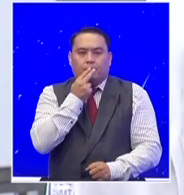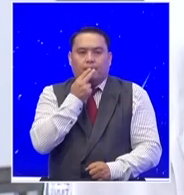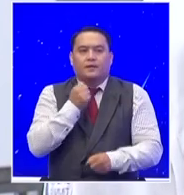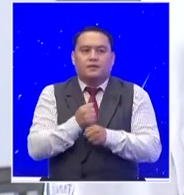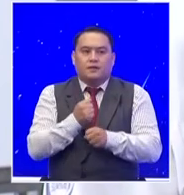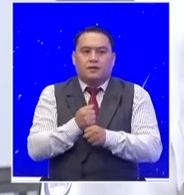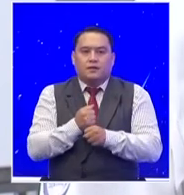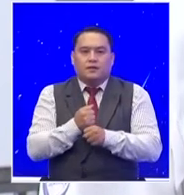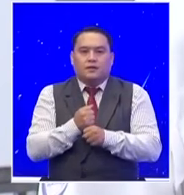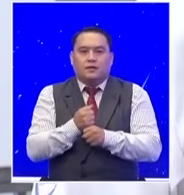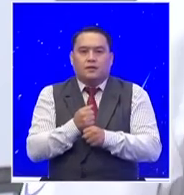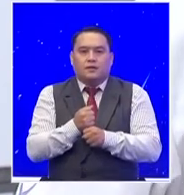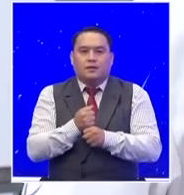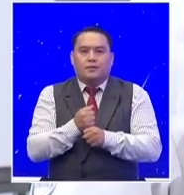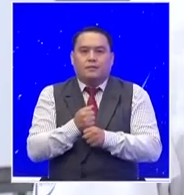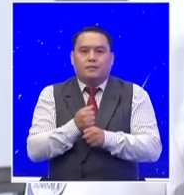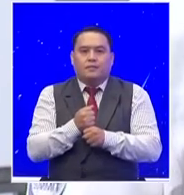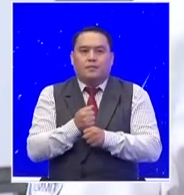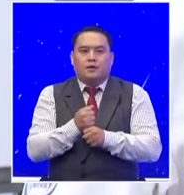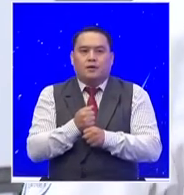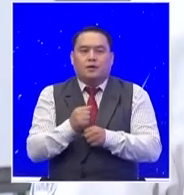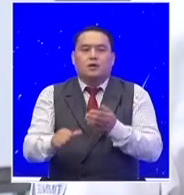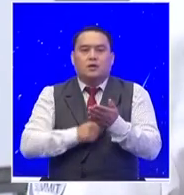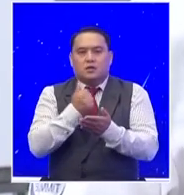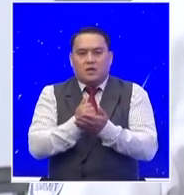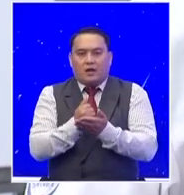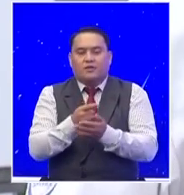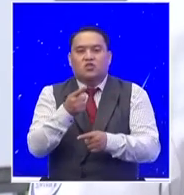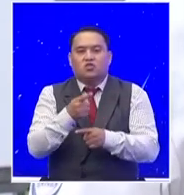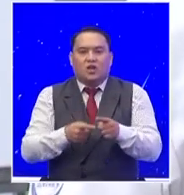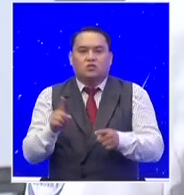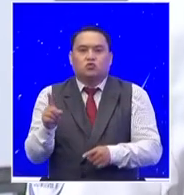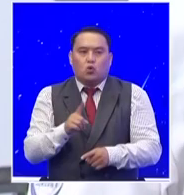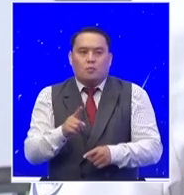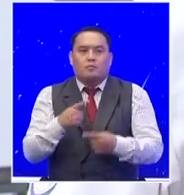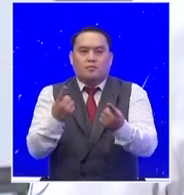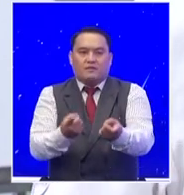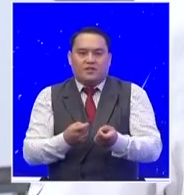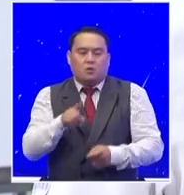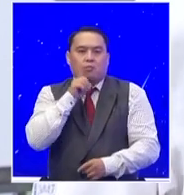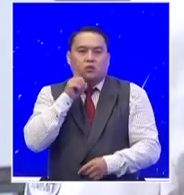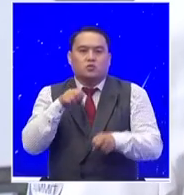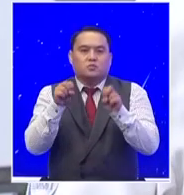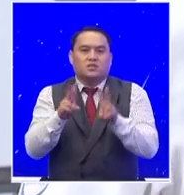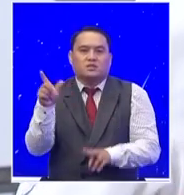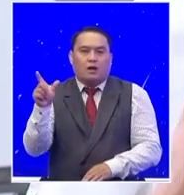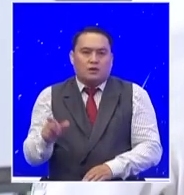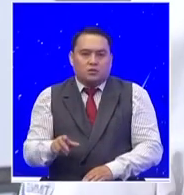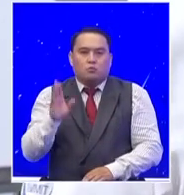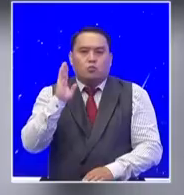этом сказать. Основная часть – это привлечение молодых специалистов, и будем обучать